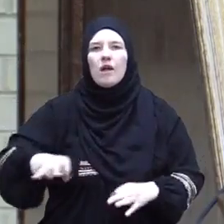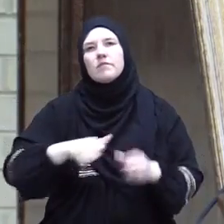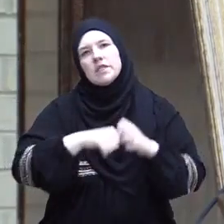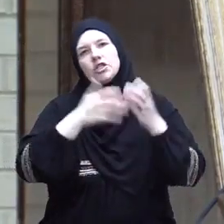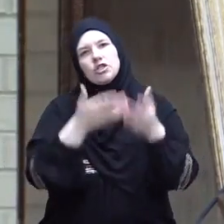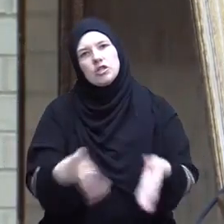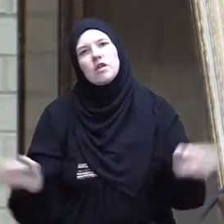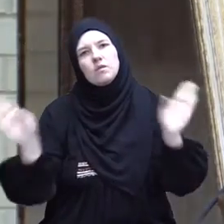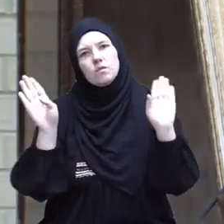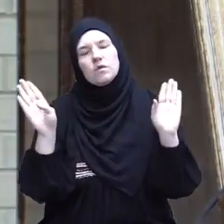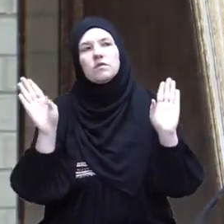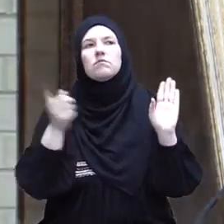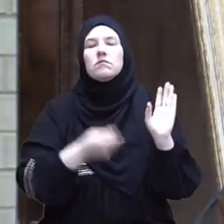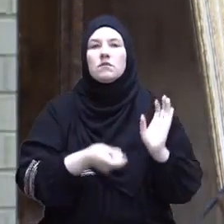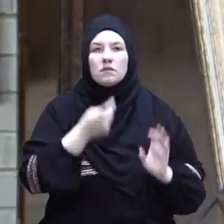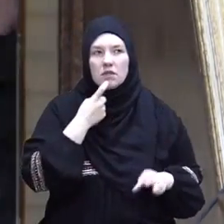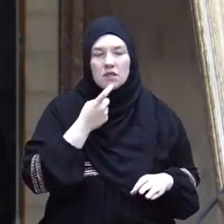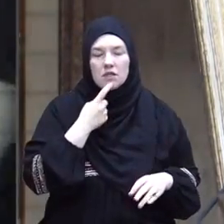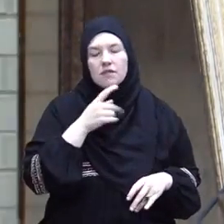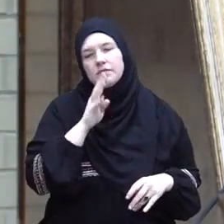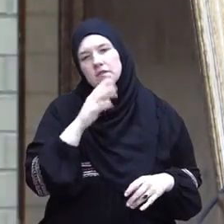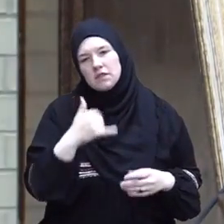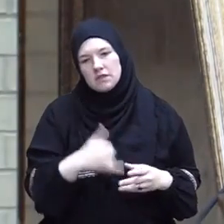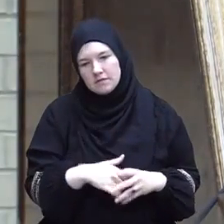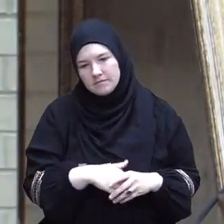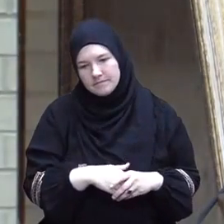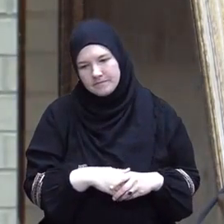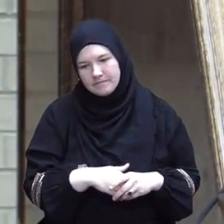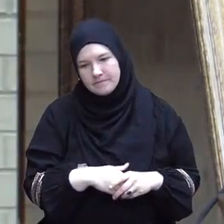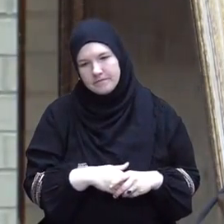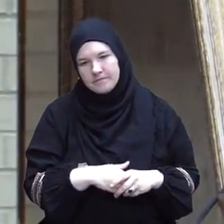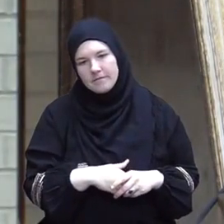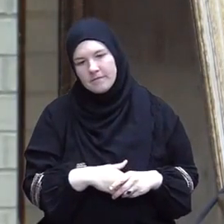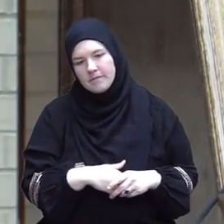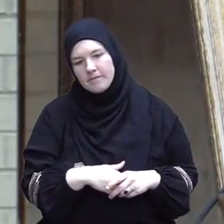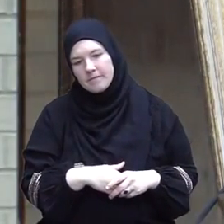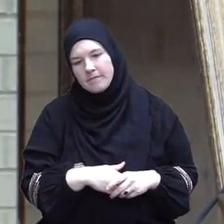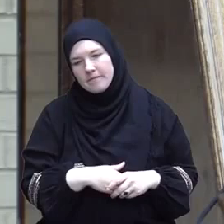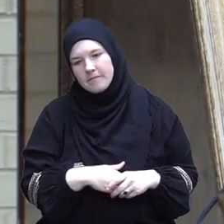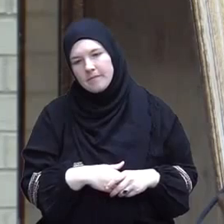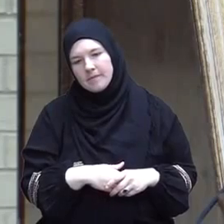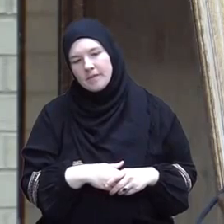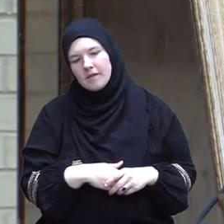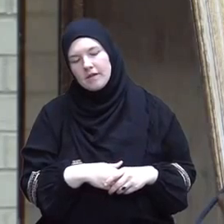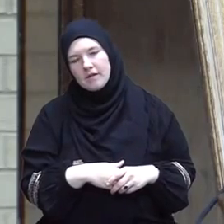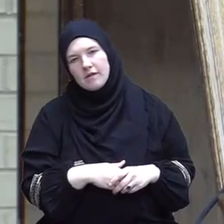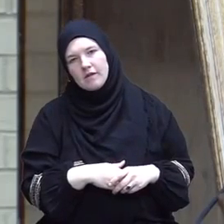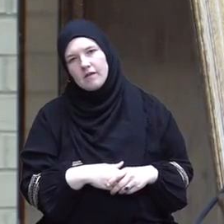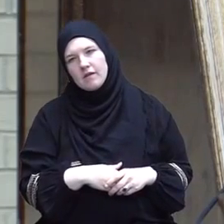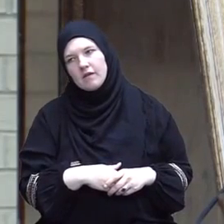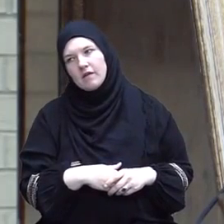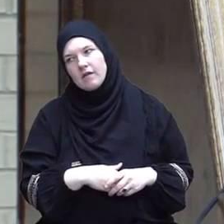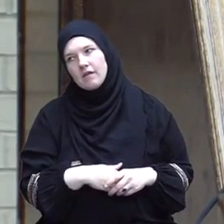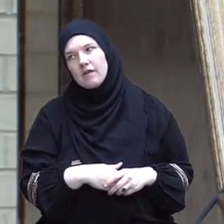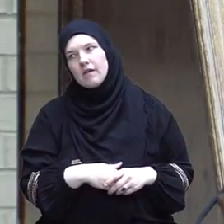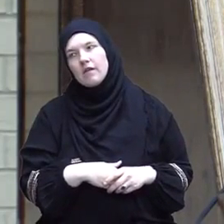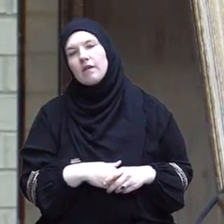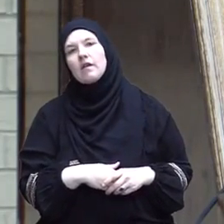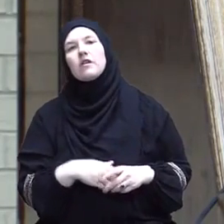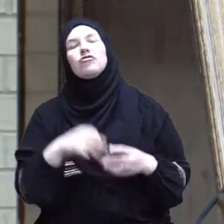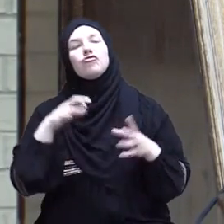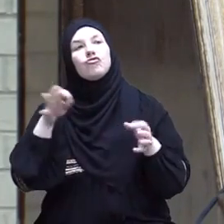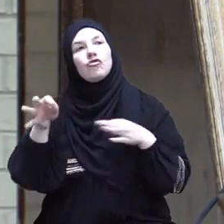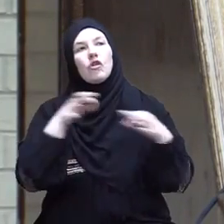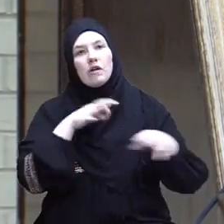general saying, لَقَدْ كَفَرَ الَّذِينَ قَالُوا إِنَّ اللَّهَ ثَالِثُ ثَلَاثَ. He